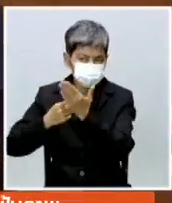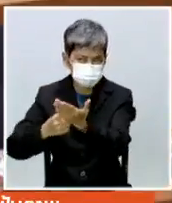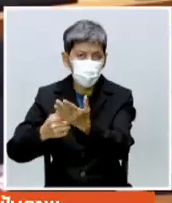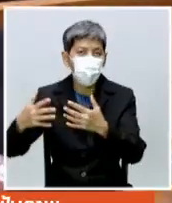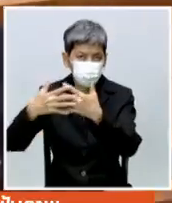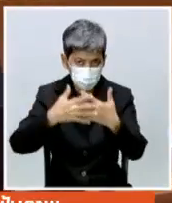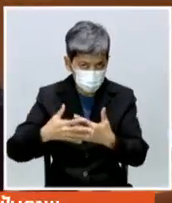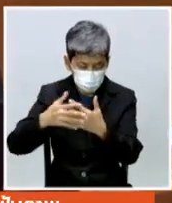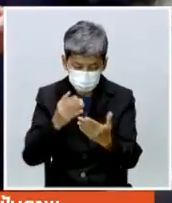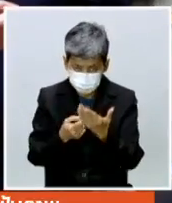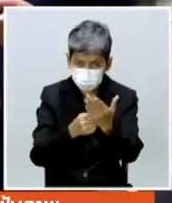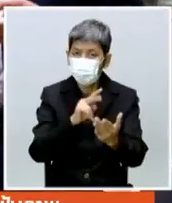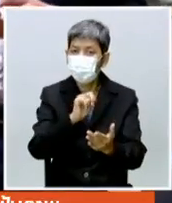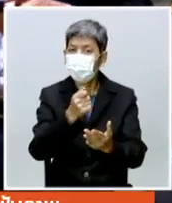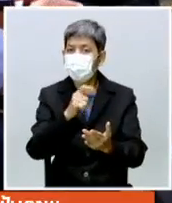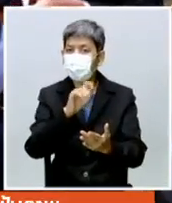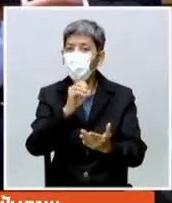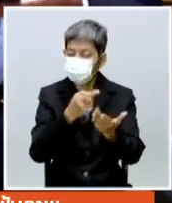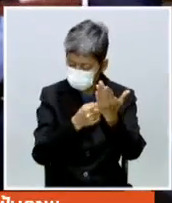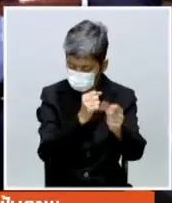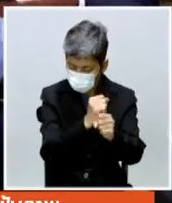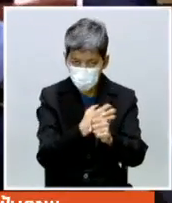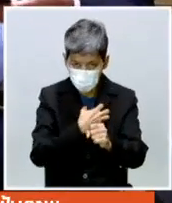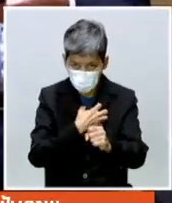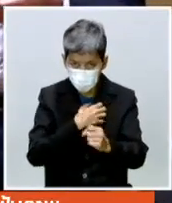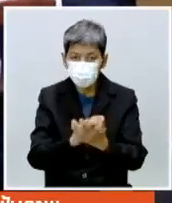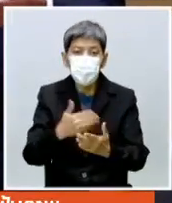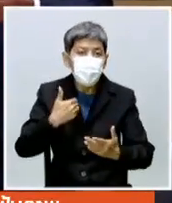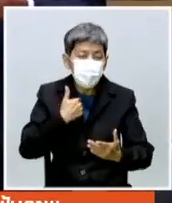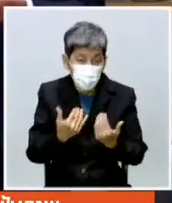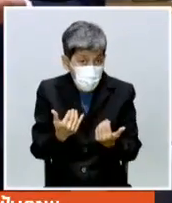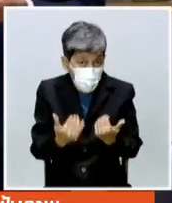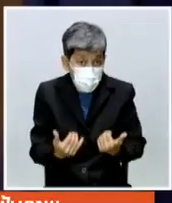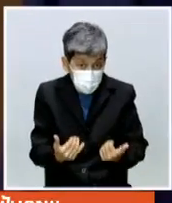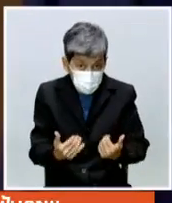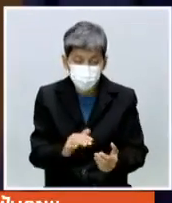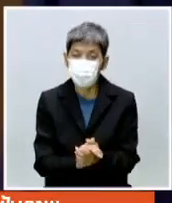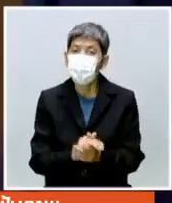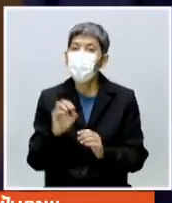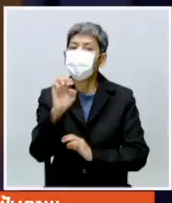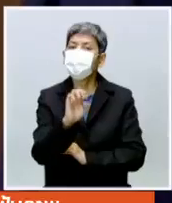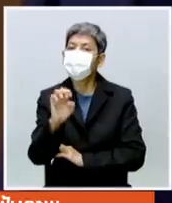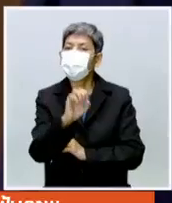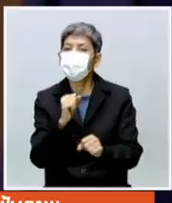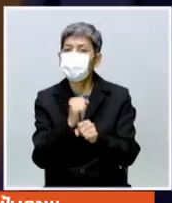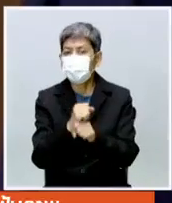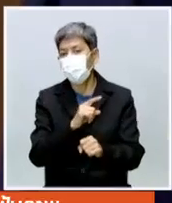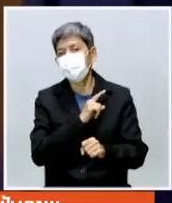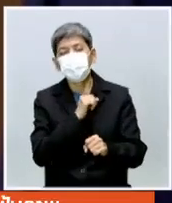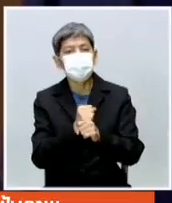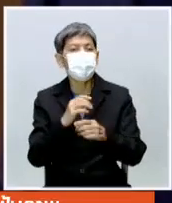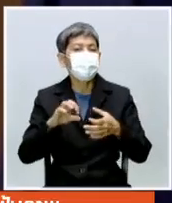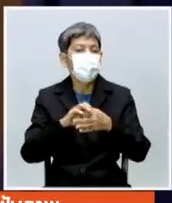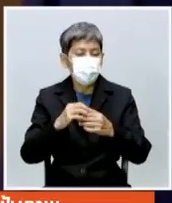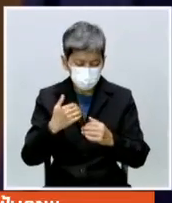หรัฐและนาโต้เพื่อปกป้องผลประโยชน์ของตัวเองค่ะโดยในแถลงการระบุว่าวันนี้ความมั่นคงของยุโรปนั้นอยู่ภายใต้การคุก